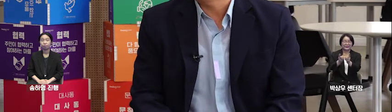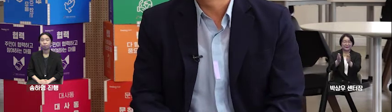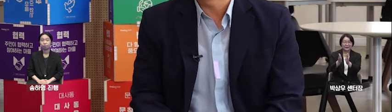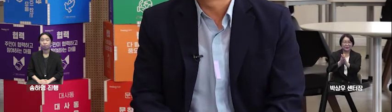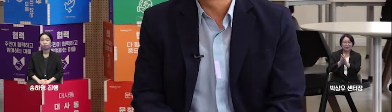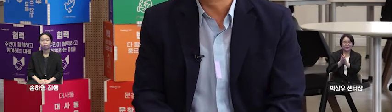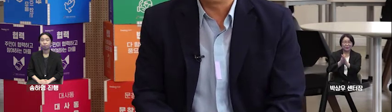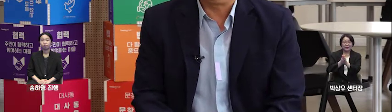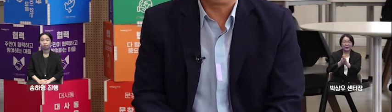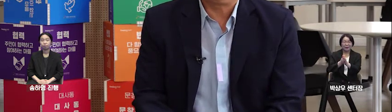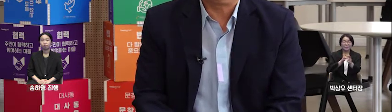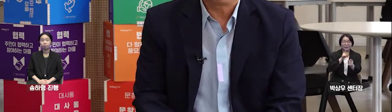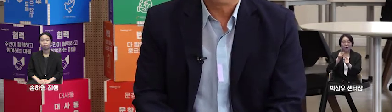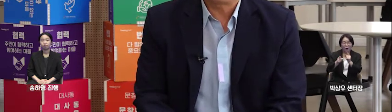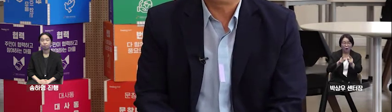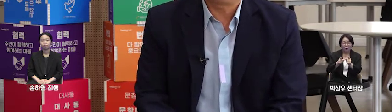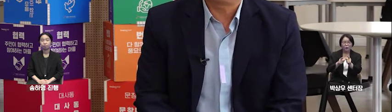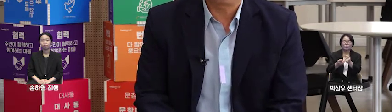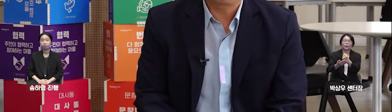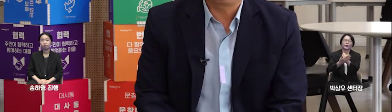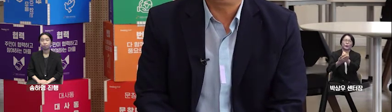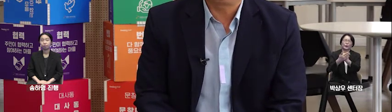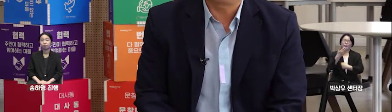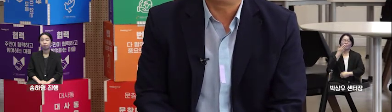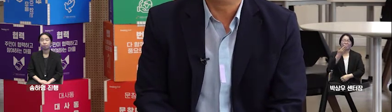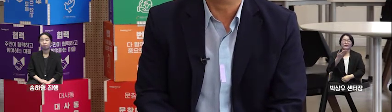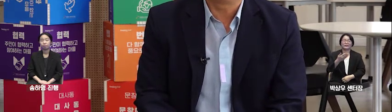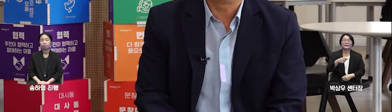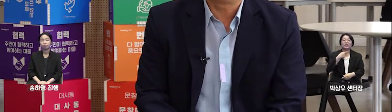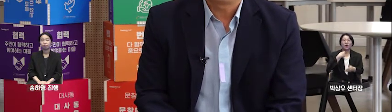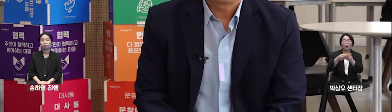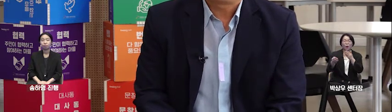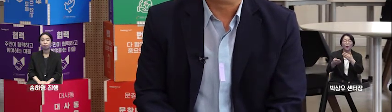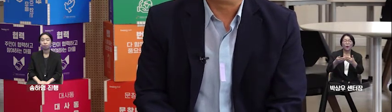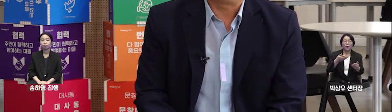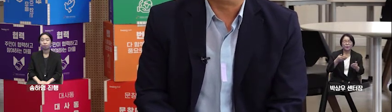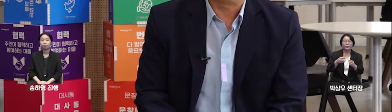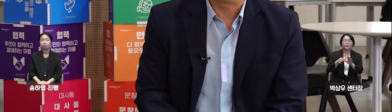더 많은 도움을 받으실 수가 있을 것 같고요. 또 이러한 경험들을